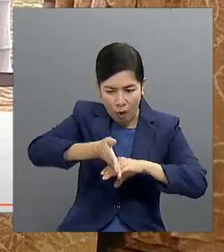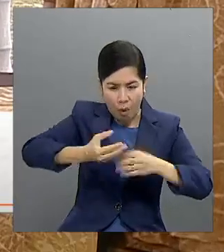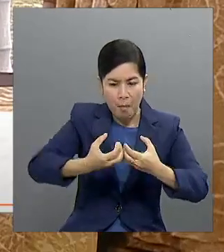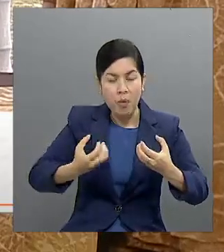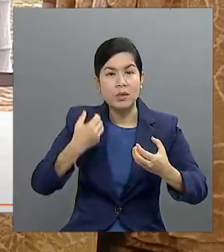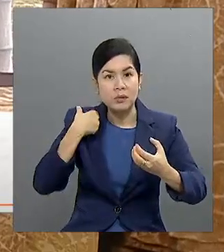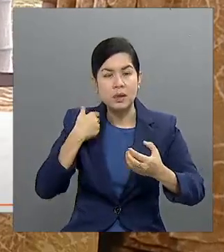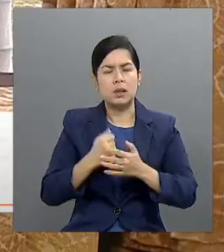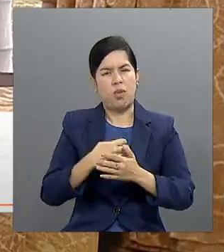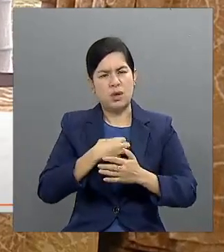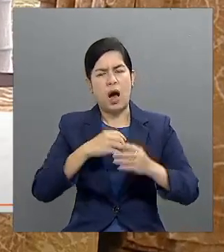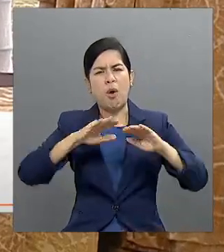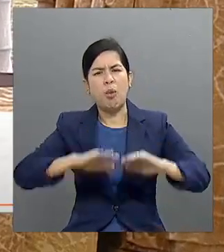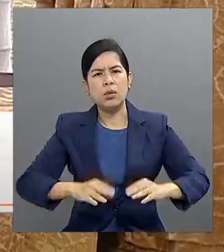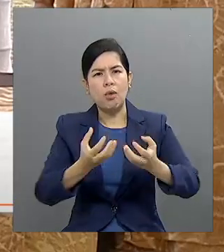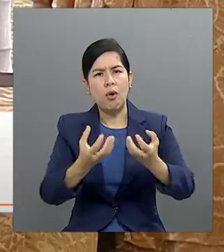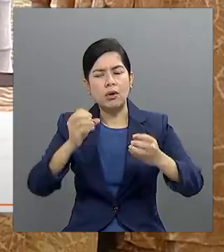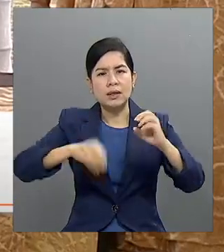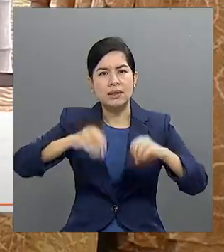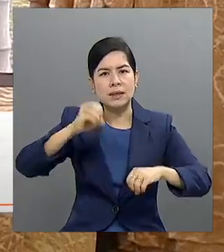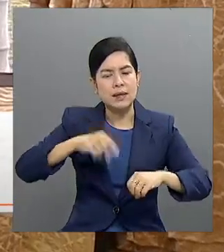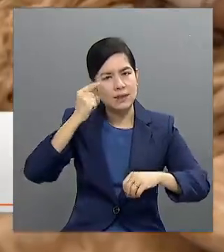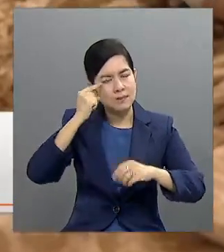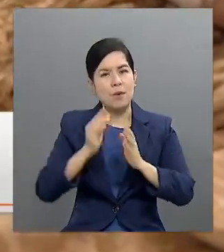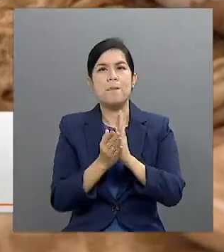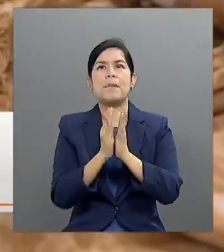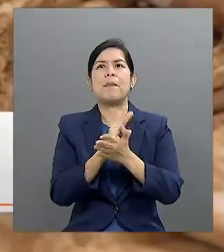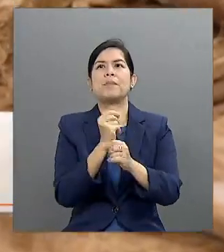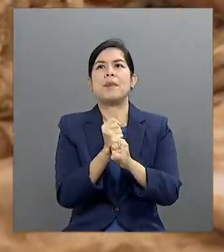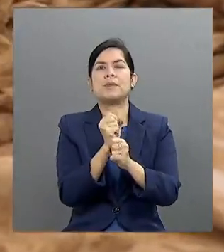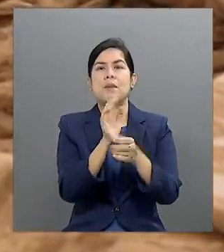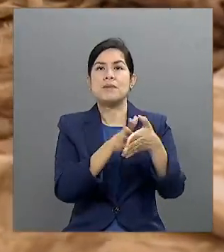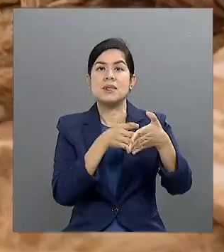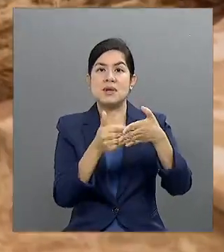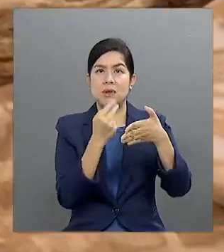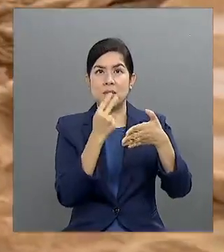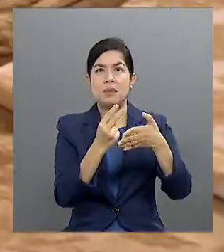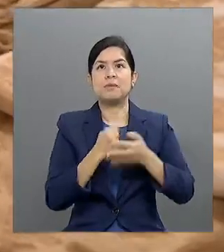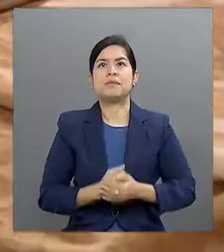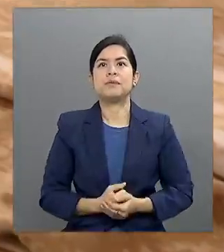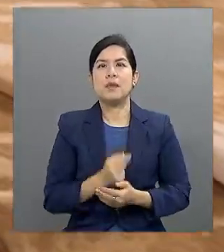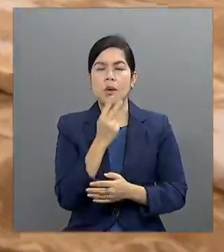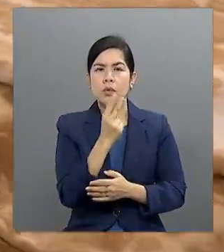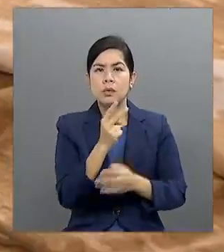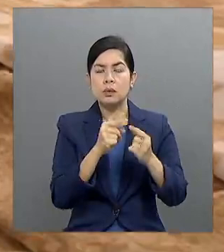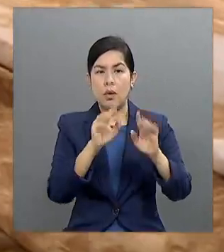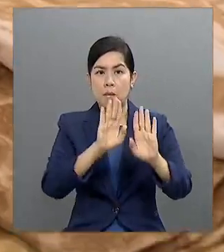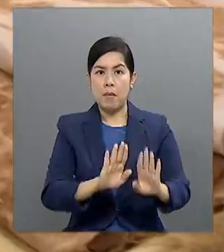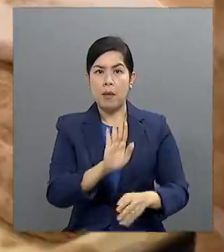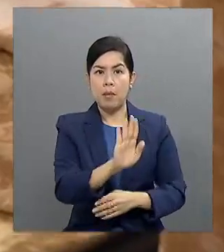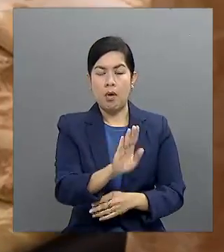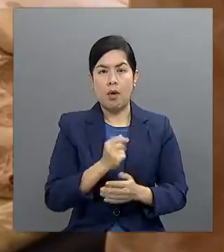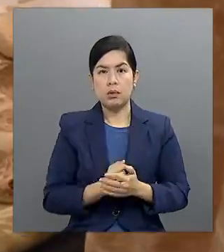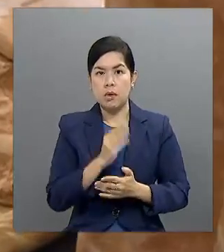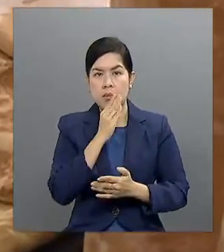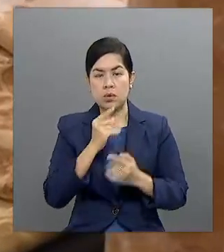านะคะเราก็เลยเอาเปลือกมังคุดมาทำสีค่ะ แล้วดูนะคะว่าดีไซน์การออกแบบทุกอย่างนะคุณผู้ชมใครบอกว่าใส่ผ้ามัดย้อมโ